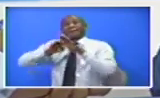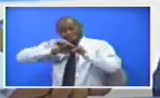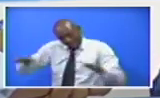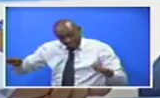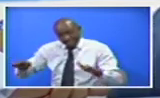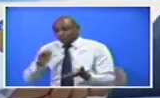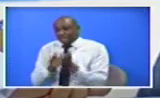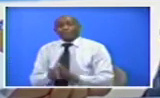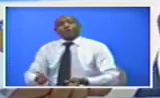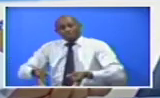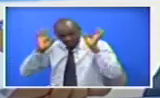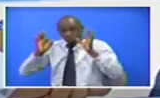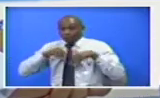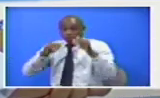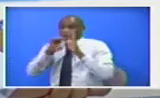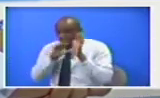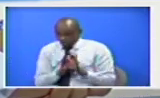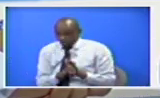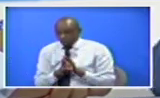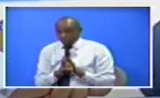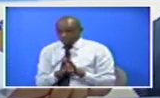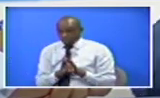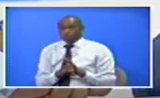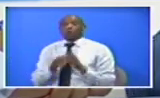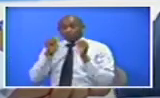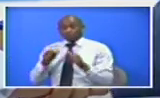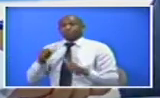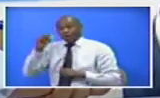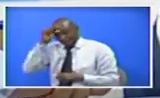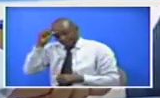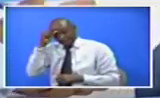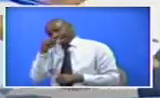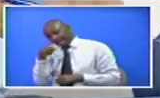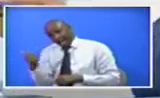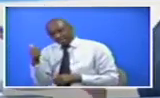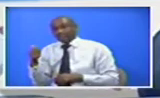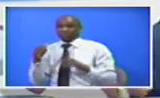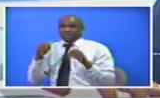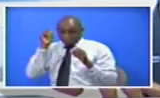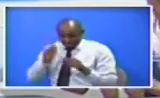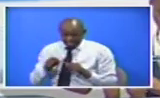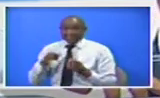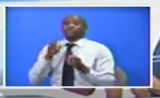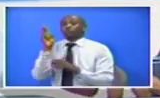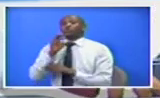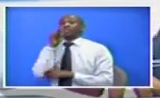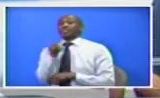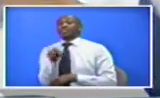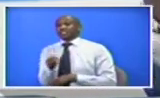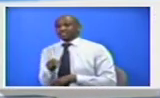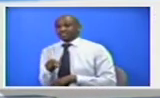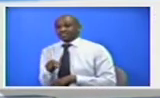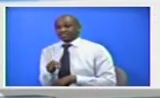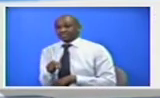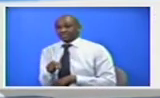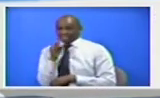zihalalishwe kirasmi kikatiba. Ili serikali itakayokuja iwe lazima iheshimu hizo nafasi. Basi